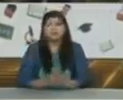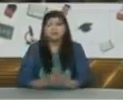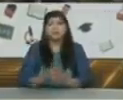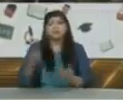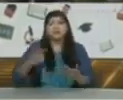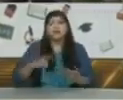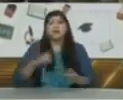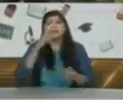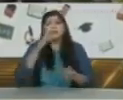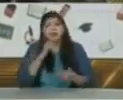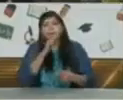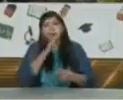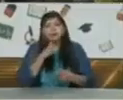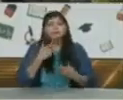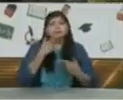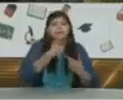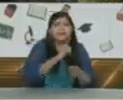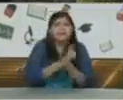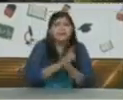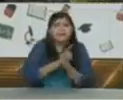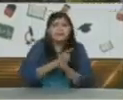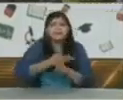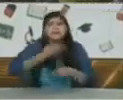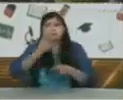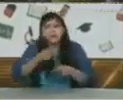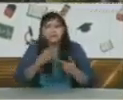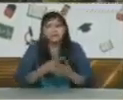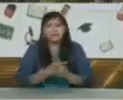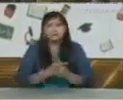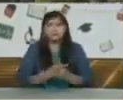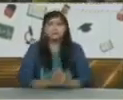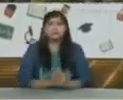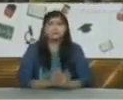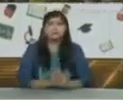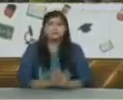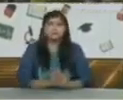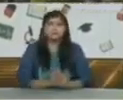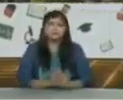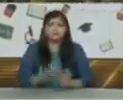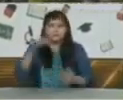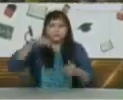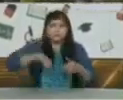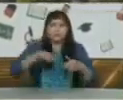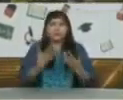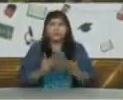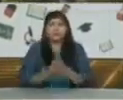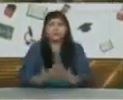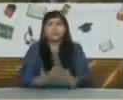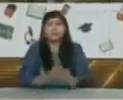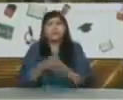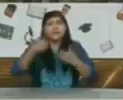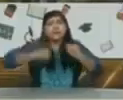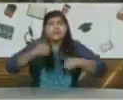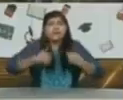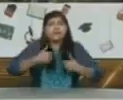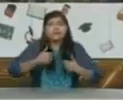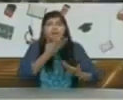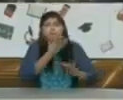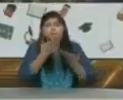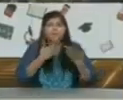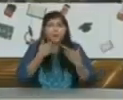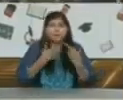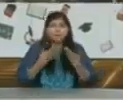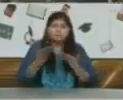गार्डियंस को बताना चाहता हूं, टीचर्स को बताना चाहता हूं। ये परीक्षा पे चर्चा है,